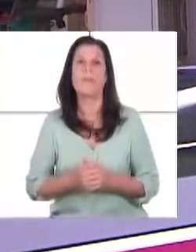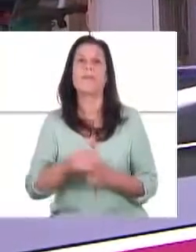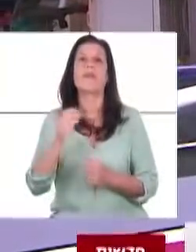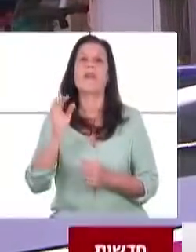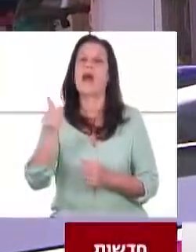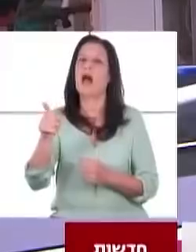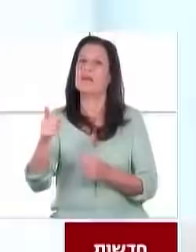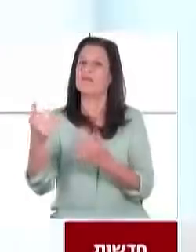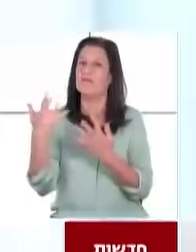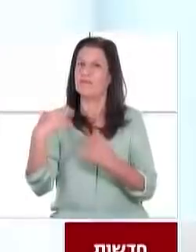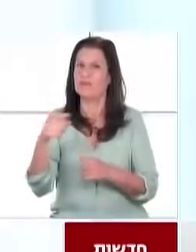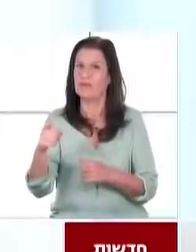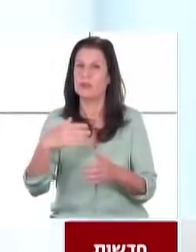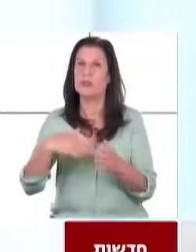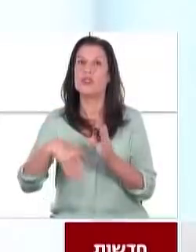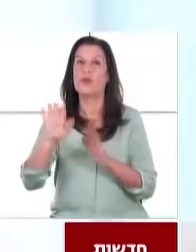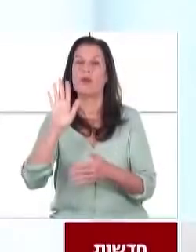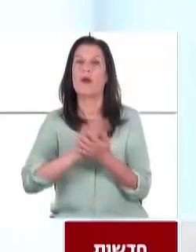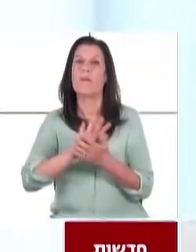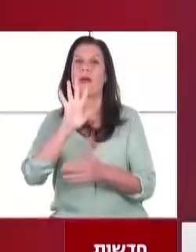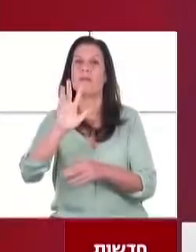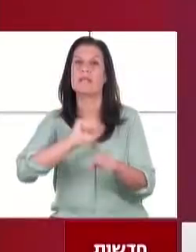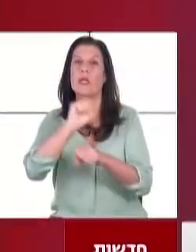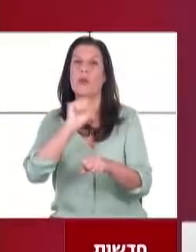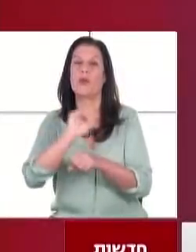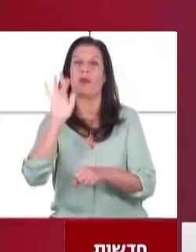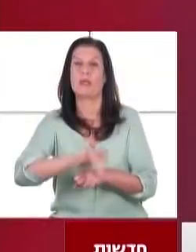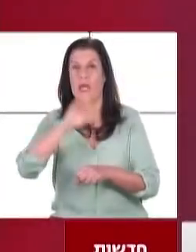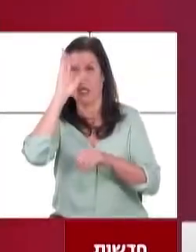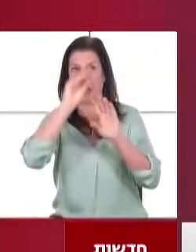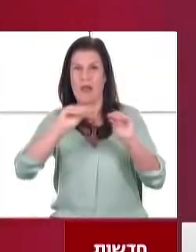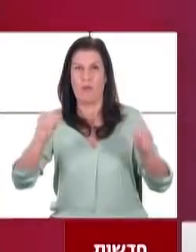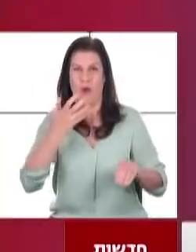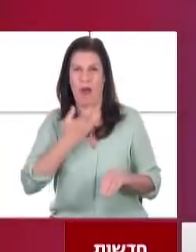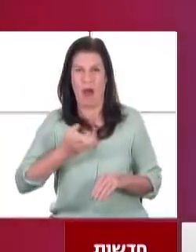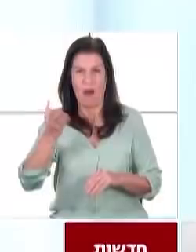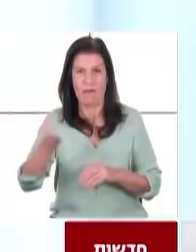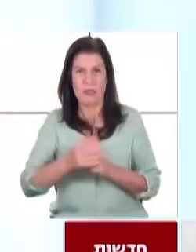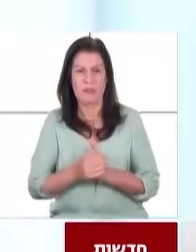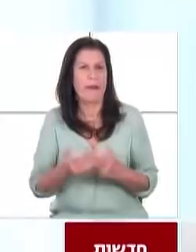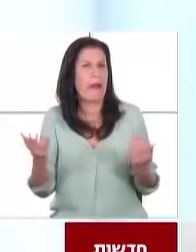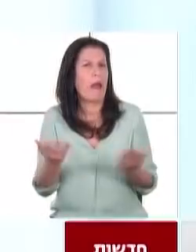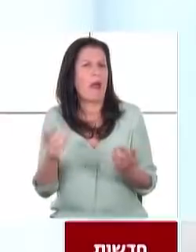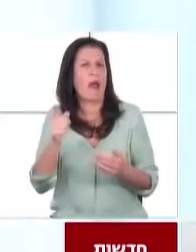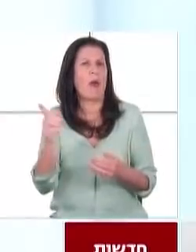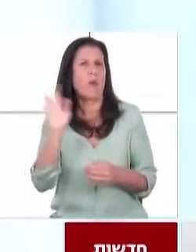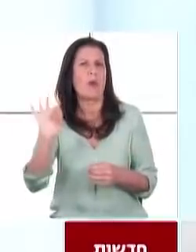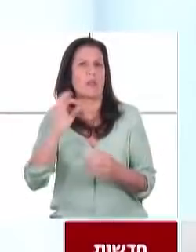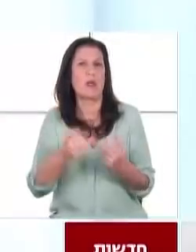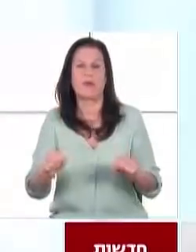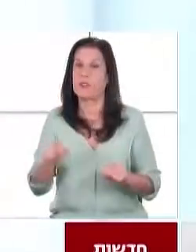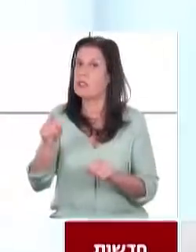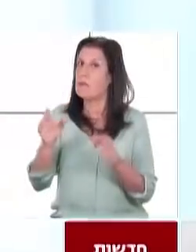סיפרת על יותר מ-15 תלונות נגד המורה, נגד הרבי הזה. איך יכול להיות שהוא עדיין חופשי? זה באמת לא יאומן, ויותר